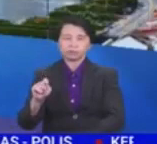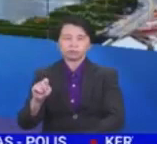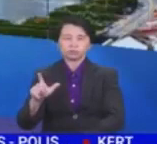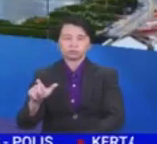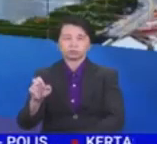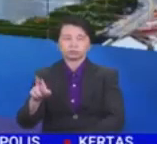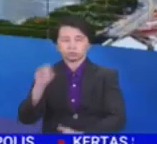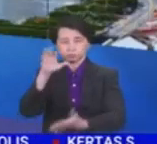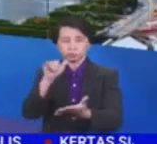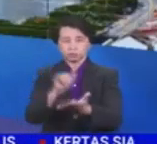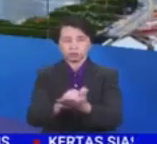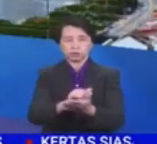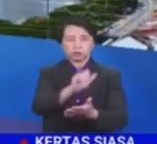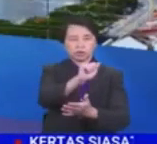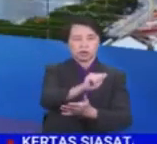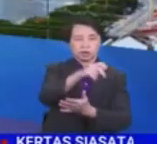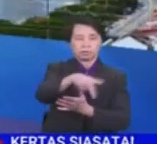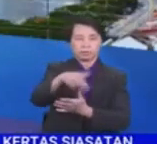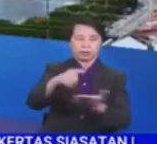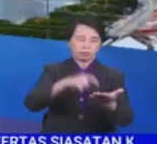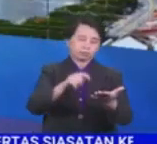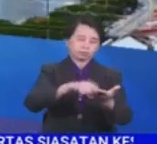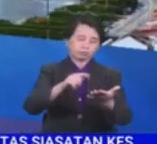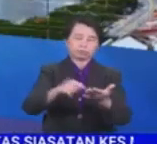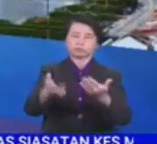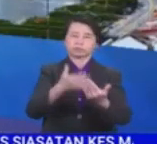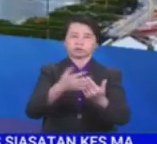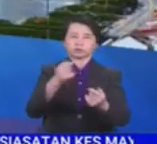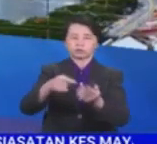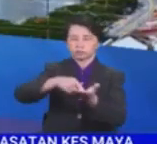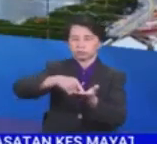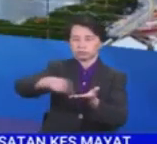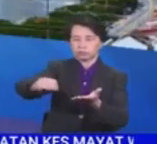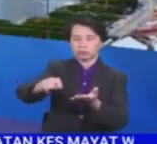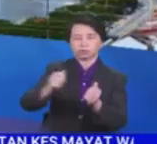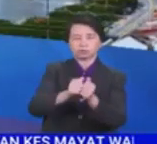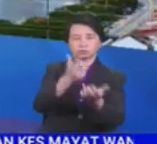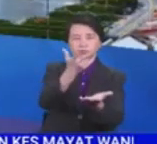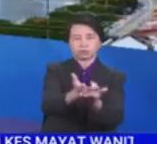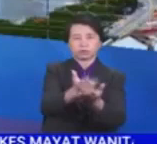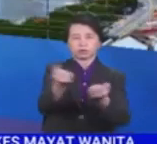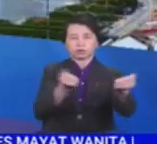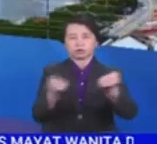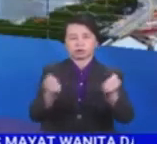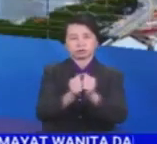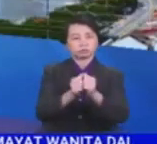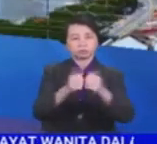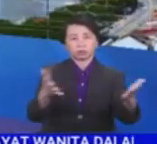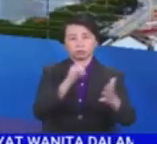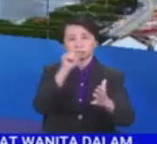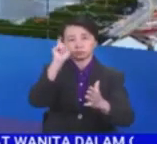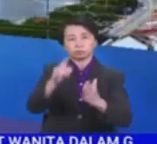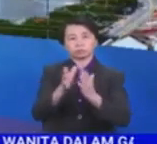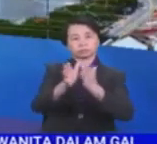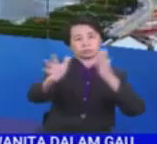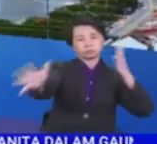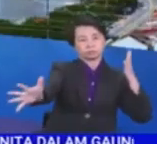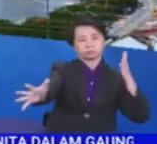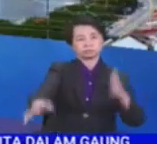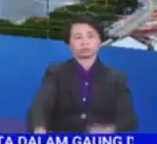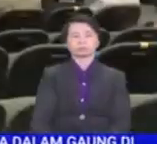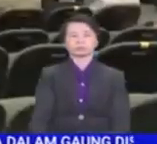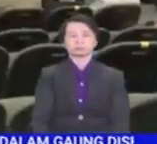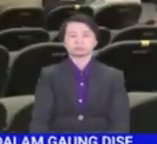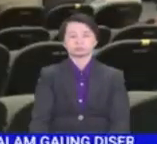yakin aplikasi tersebut juga memudahkan penduduk membuat pembayaran cocok parkir Kreta tanpa temperatur panjang